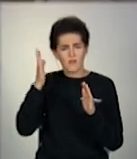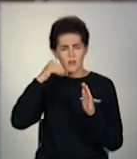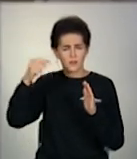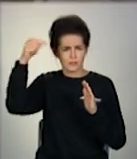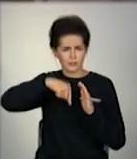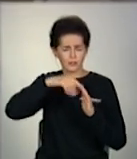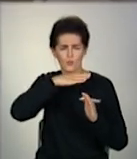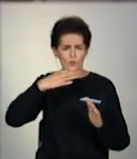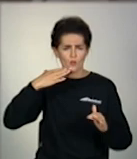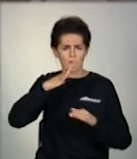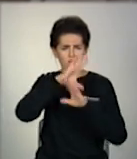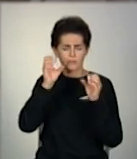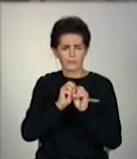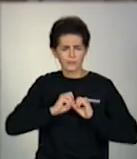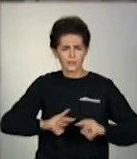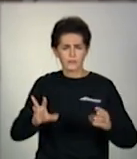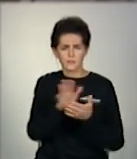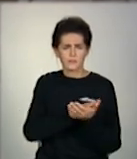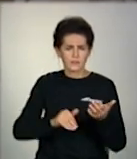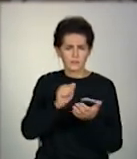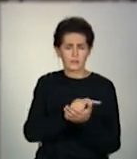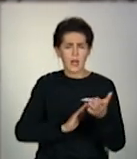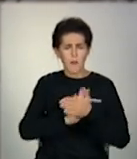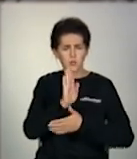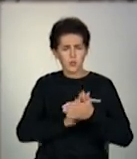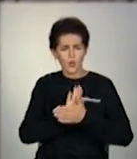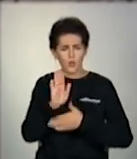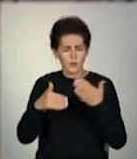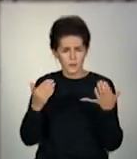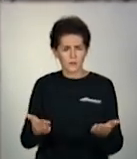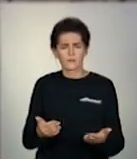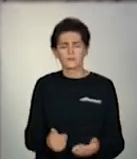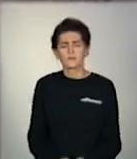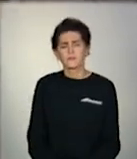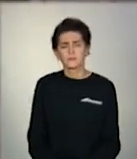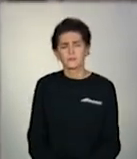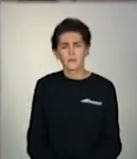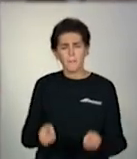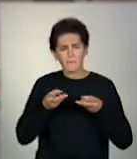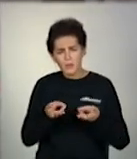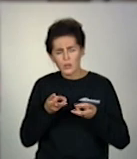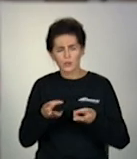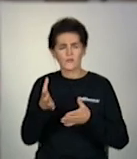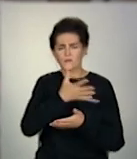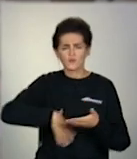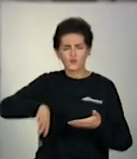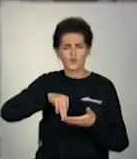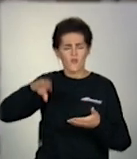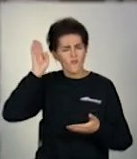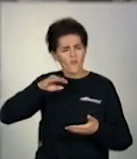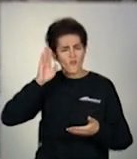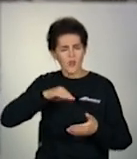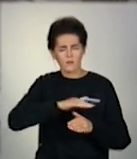все розвернуто, все от обої, обої, печки, ну везде, везде вода, от